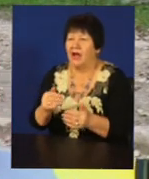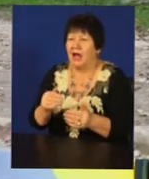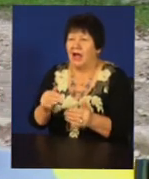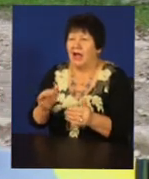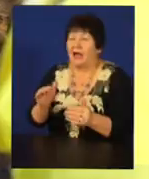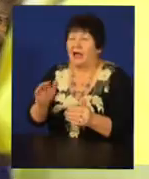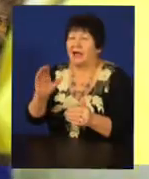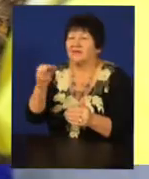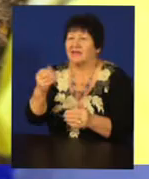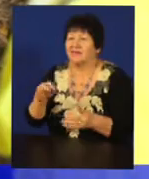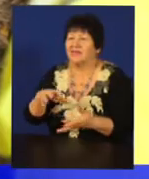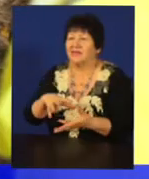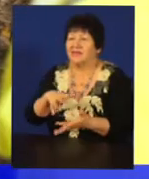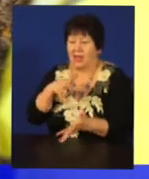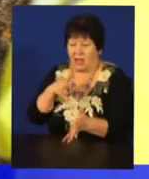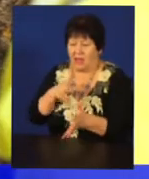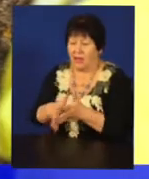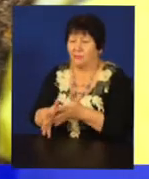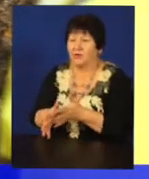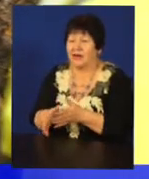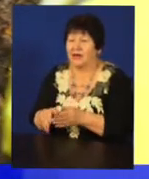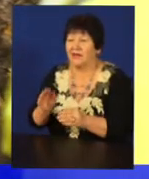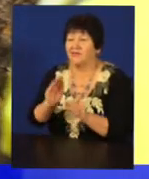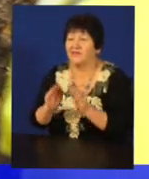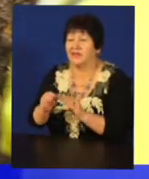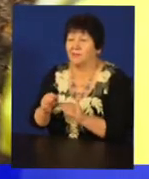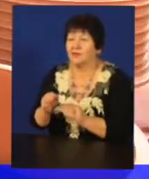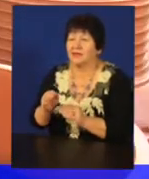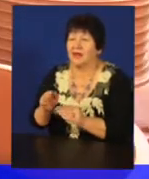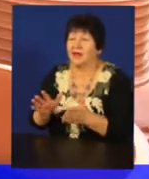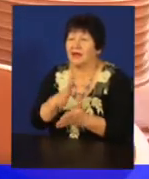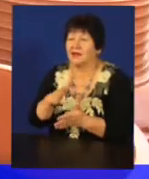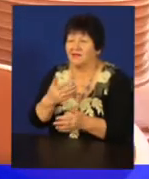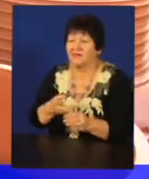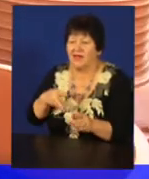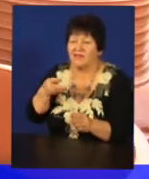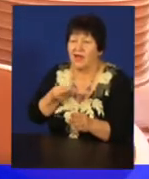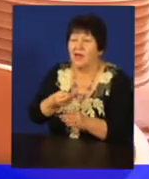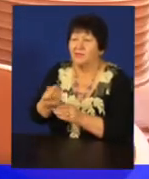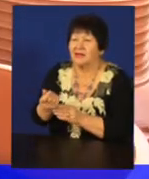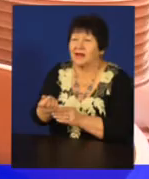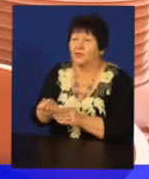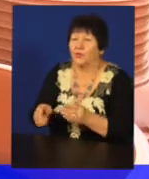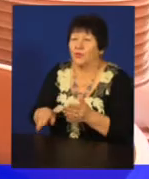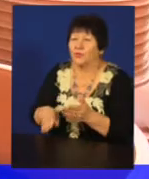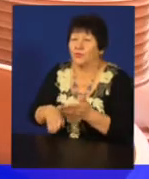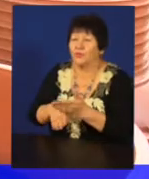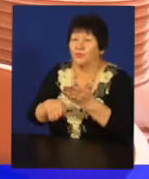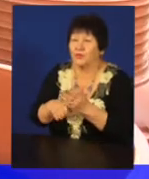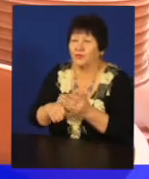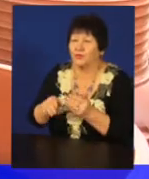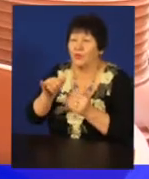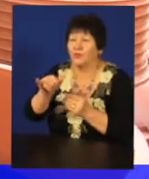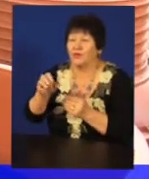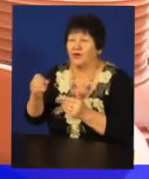stații de epurare. Proiectul extinderea sistemului de canalizare din orașul Leova este implementat cu suportul financiar al Uniunii Europene